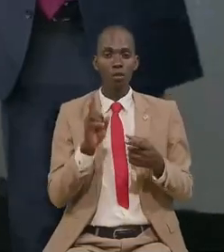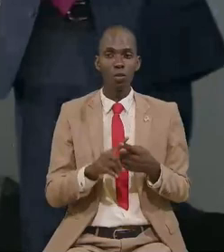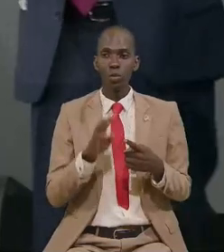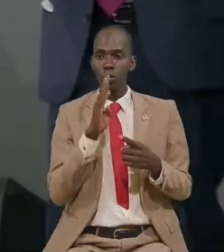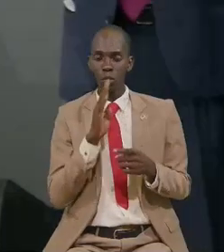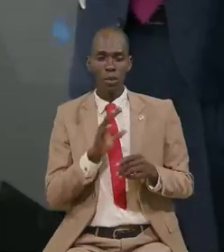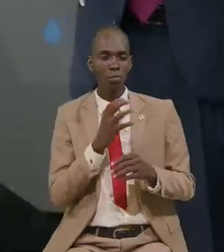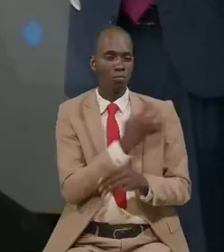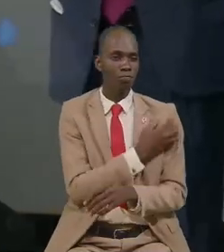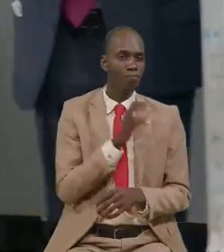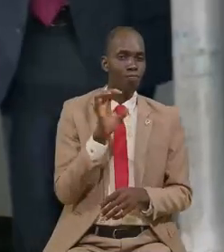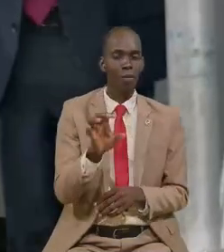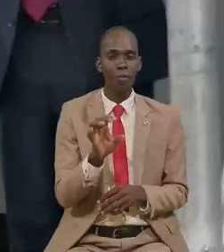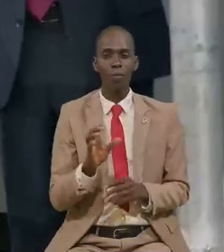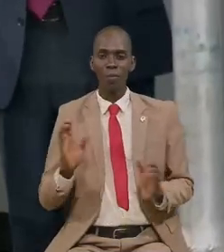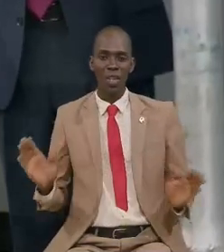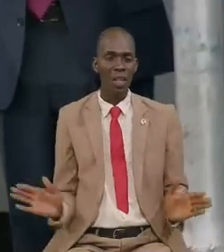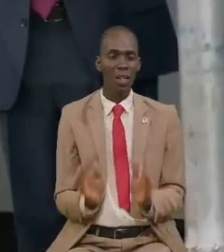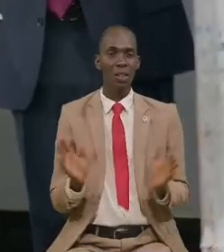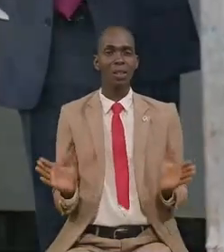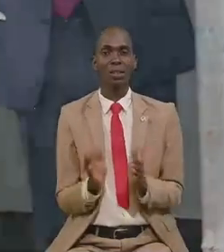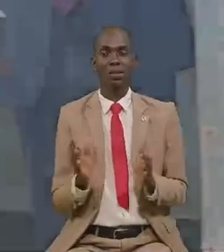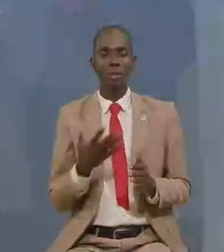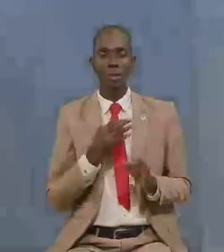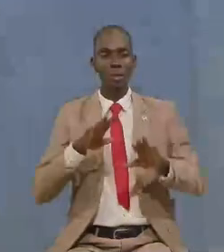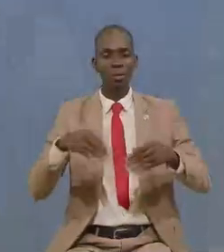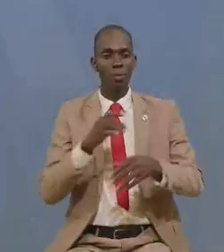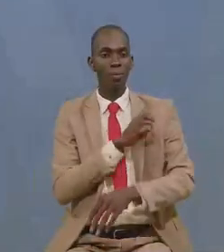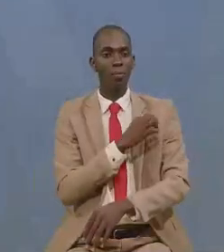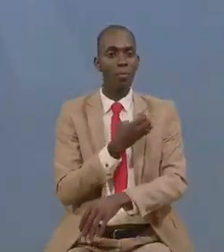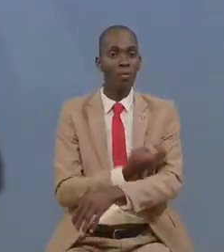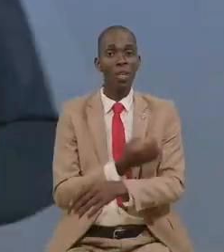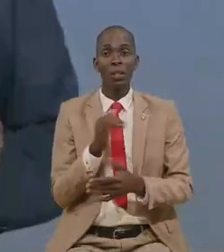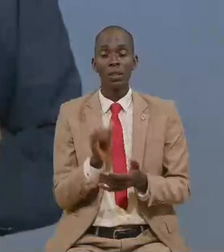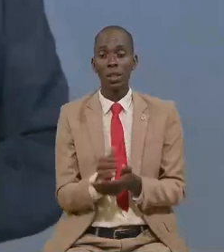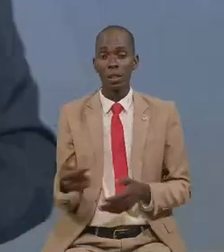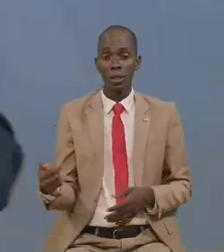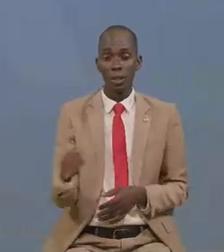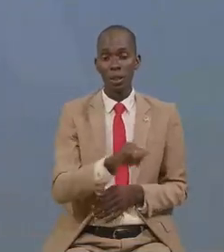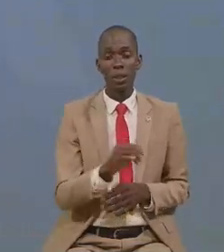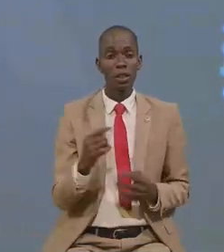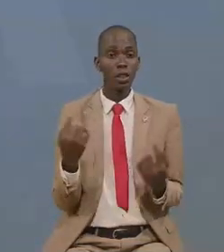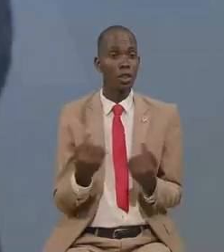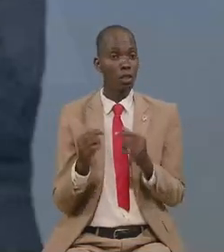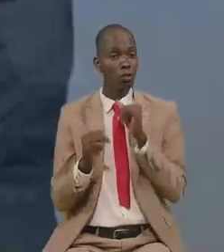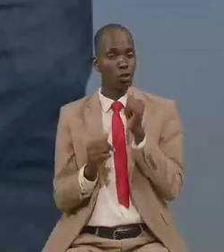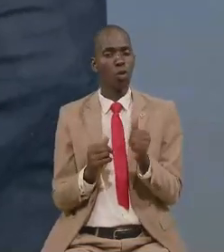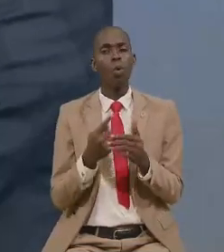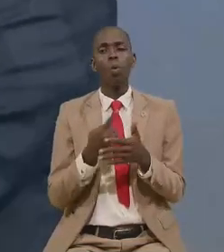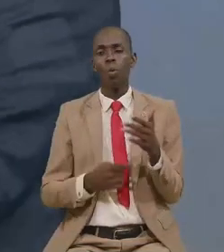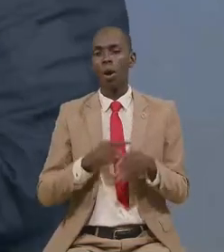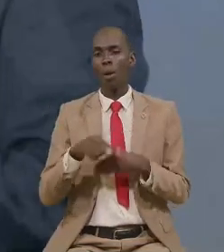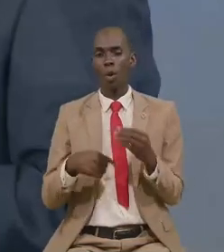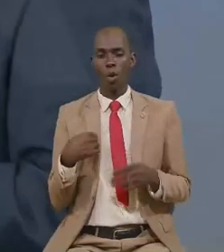avoir autant de pouvoir, de capacité, autant d'énergie pour ne pas pécher, qu'en dirons-nous de ceux d'entre nous